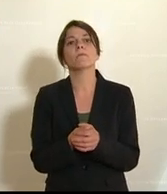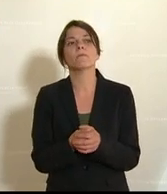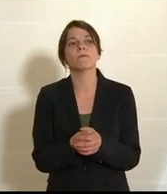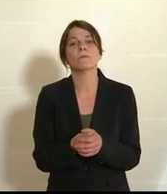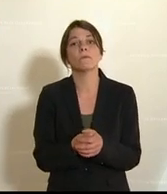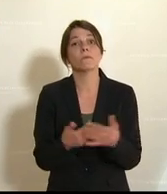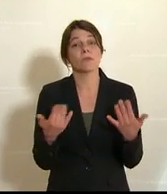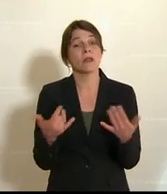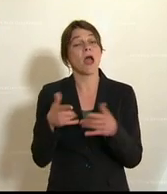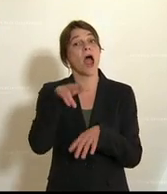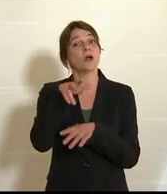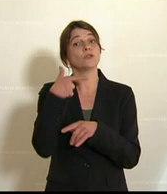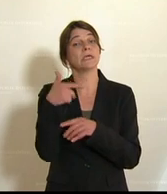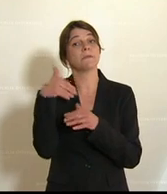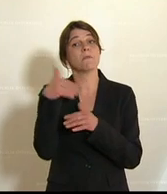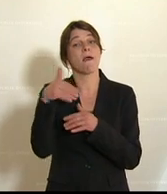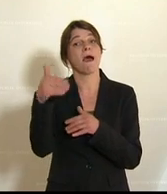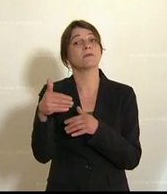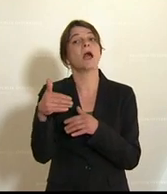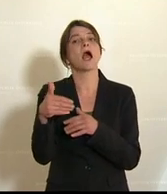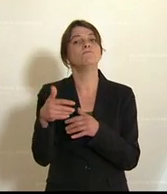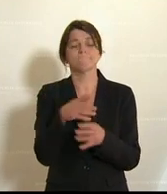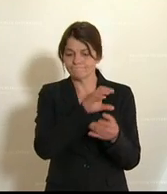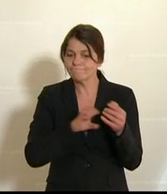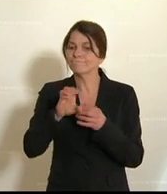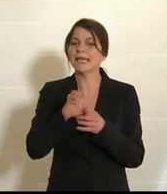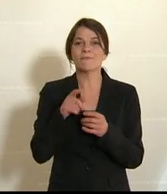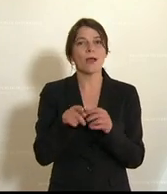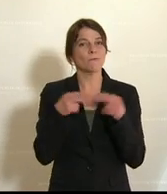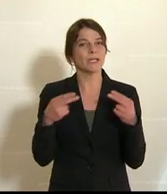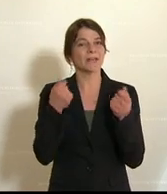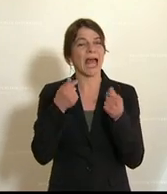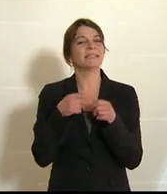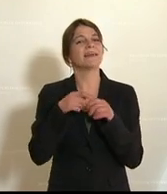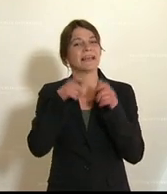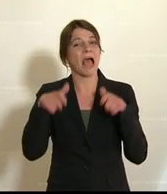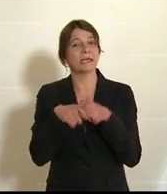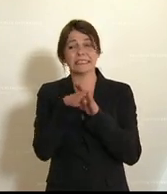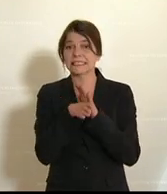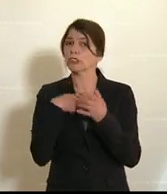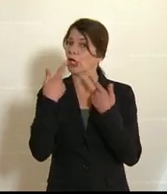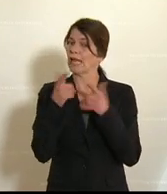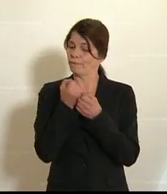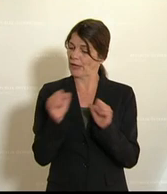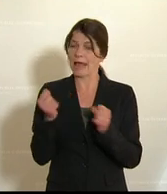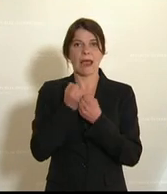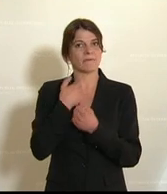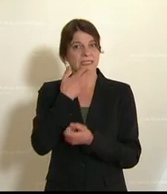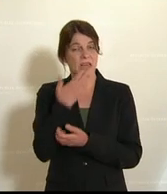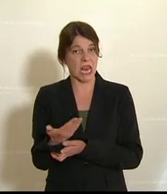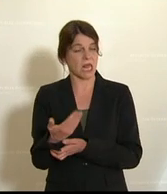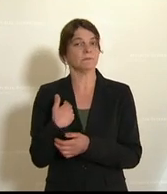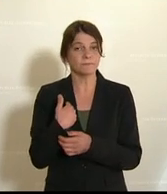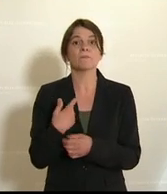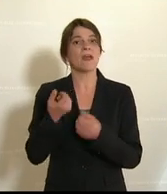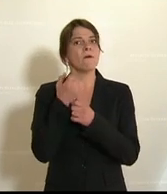sind ja die 28 Milliarden Ermächtigung, die man im Bundesfinanzrahmengesetz sich genehmigen hat lassen. Die Freiheitlichen haben dagegen gestimmt, weil